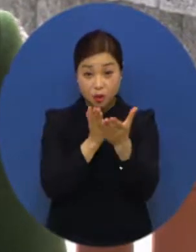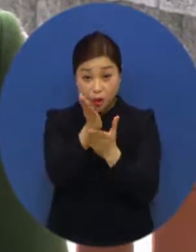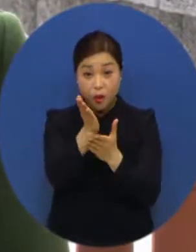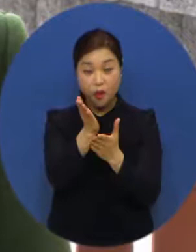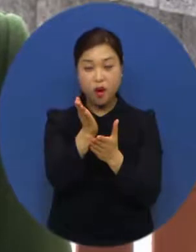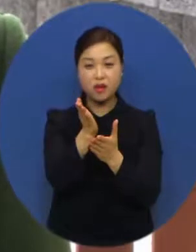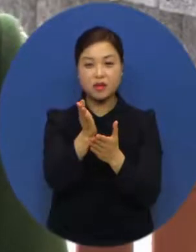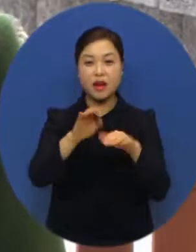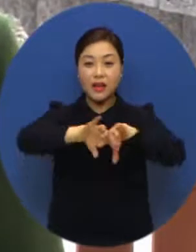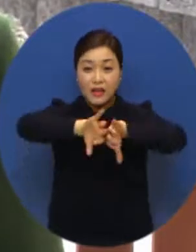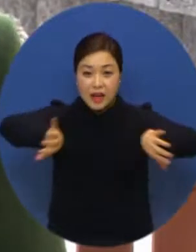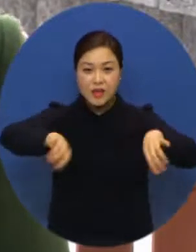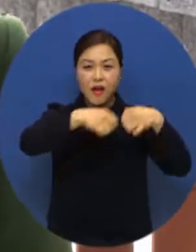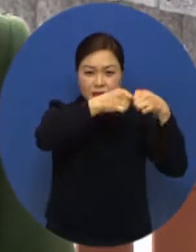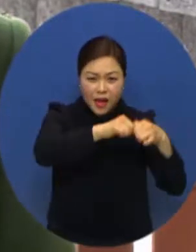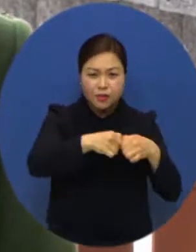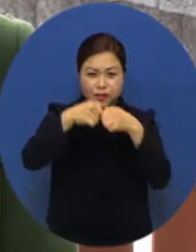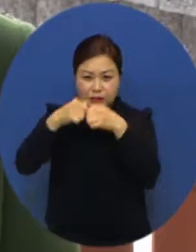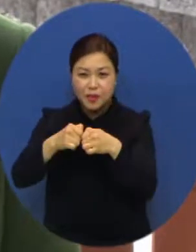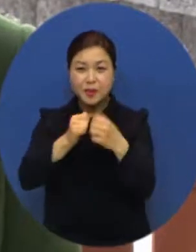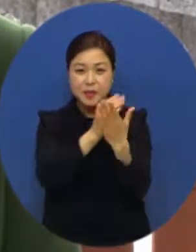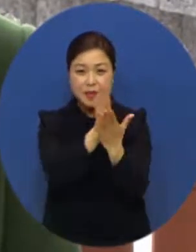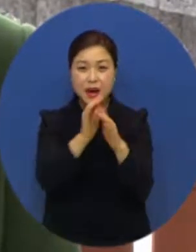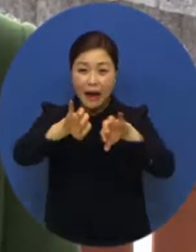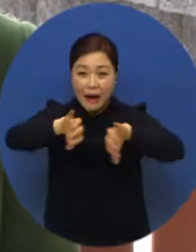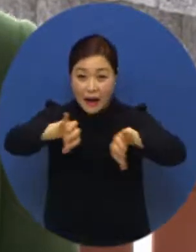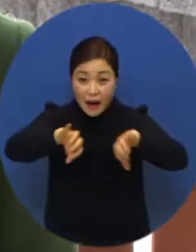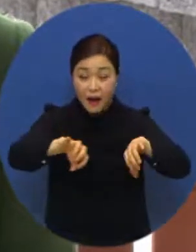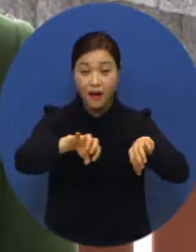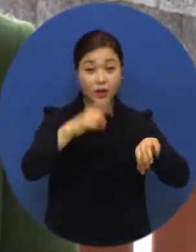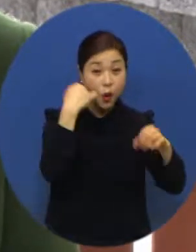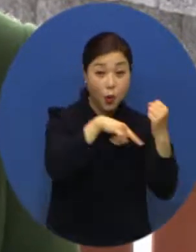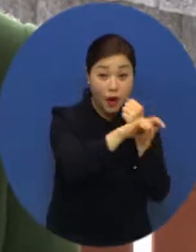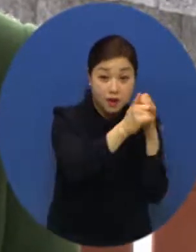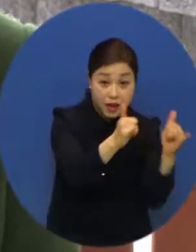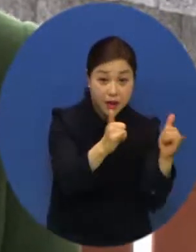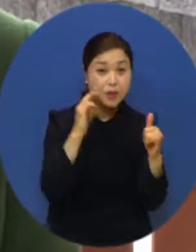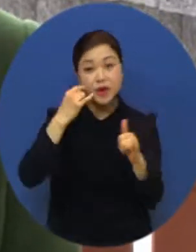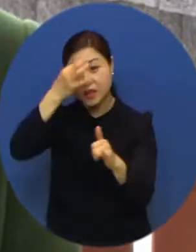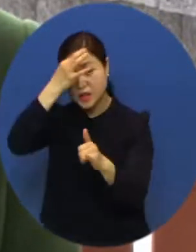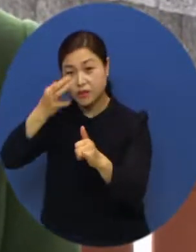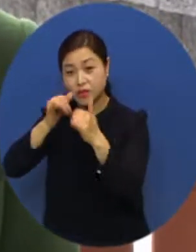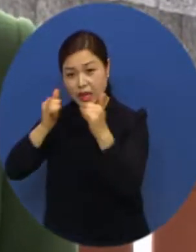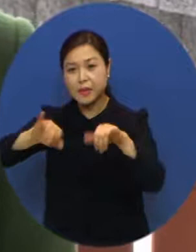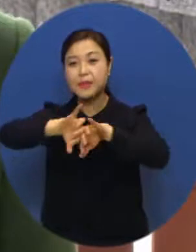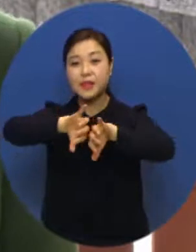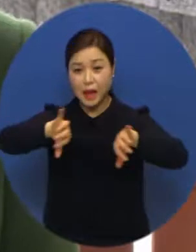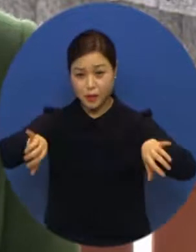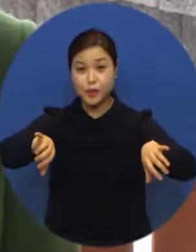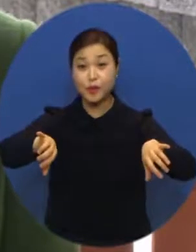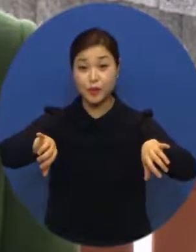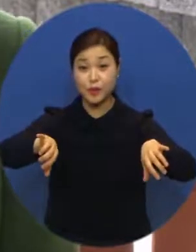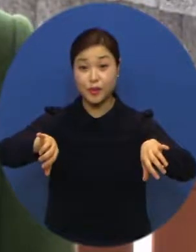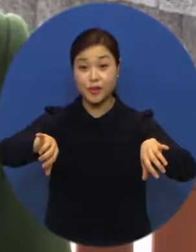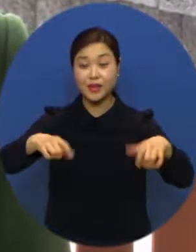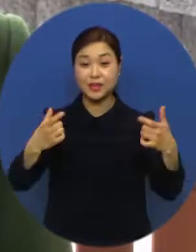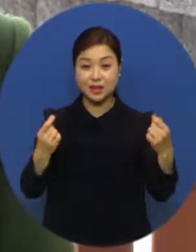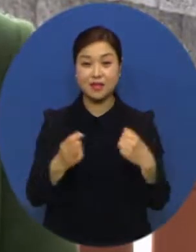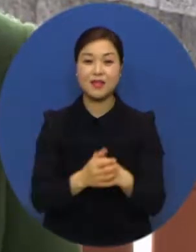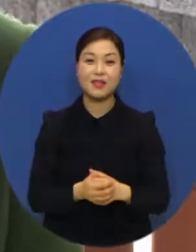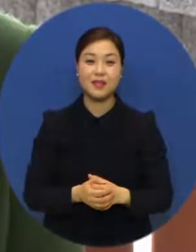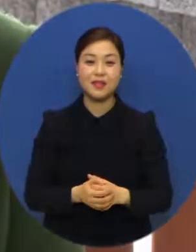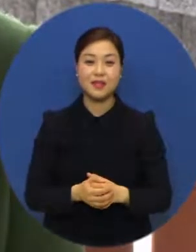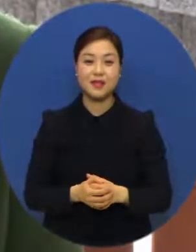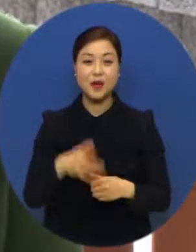영역으로 자꾸 세분화되면서 과학자 따로 예술가 따로였던 것 같은데, 아마 이런 작업 속에서